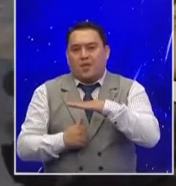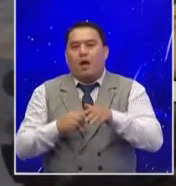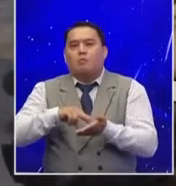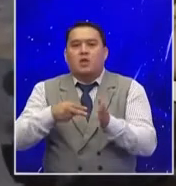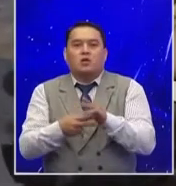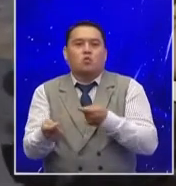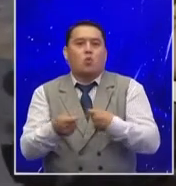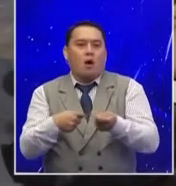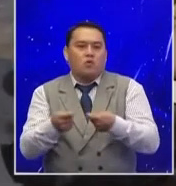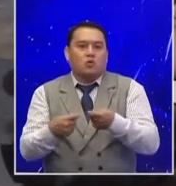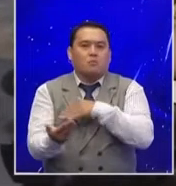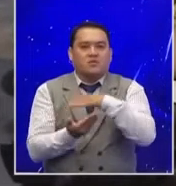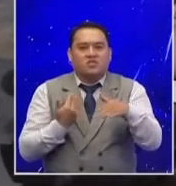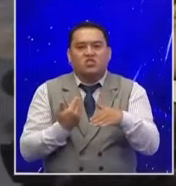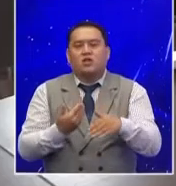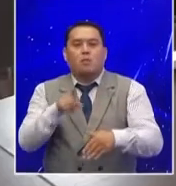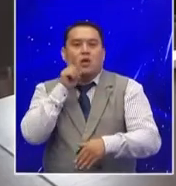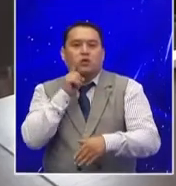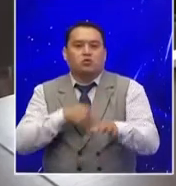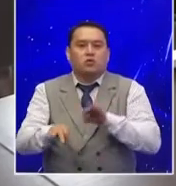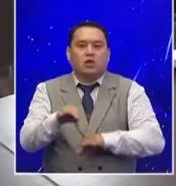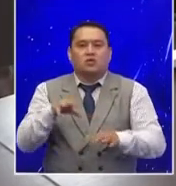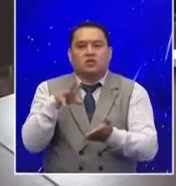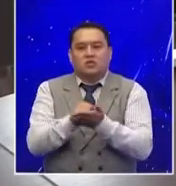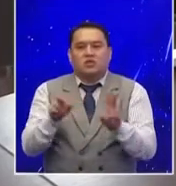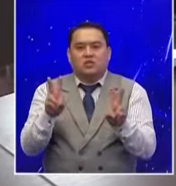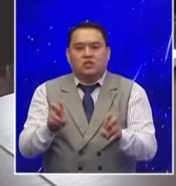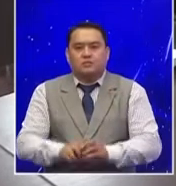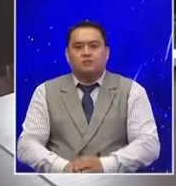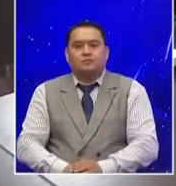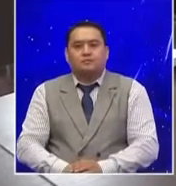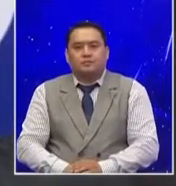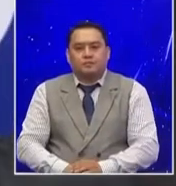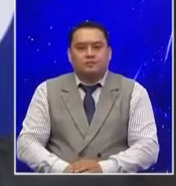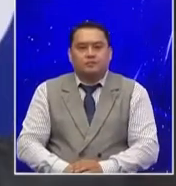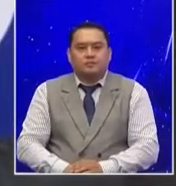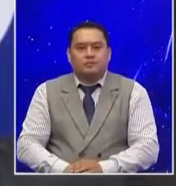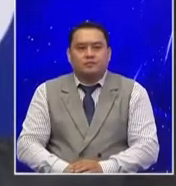планах руководства области привлечение молодежи и в проекты дорожной карты занятости.